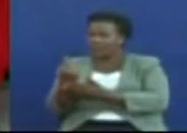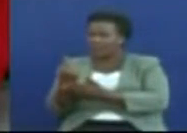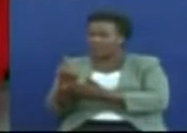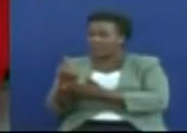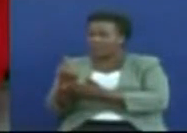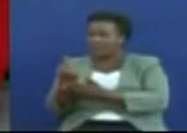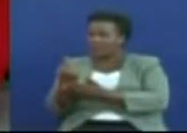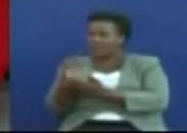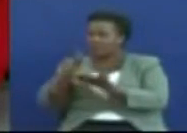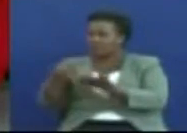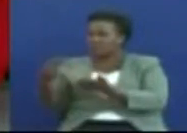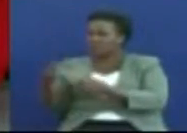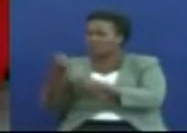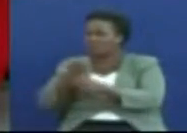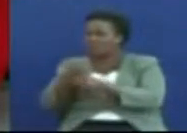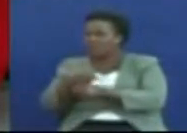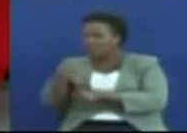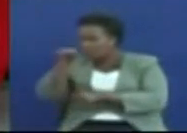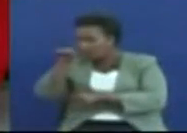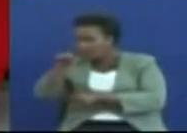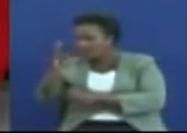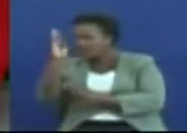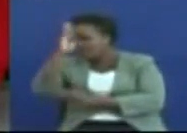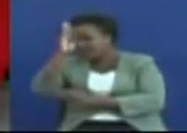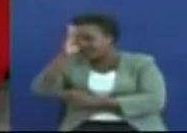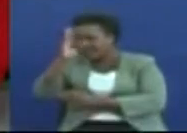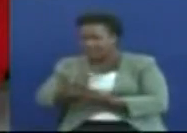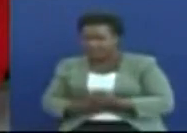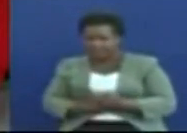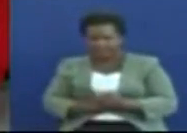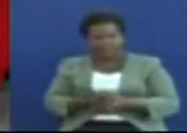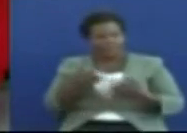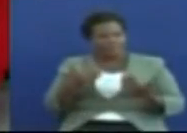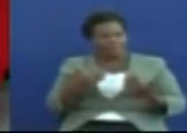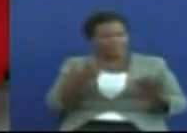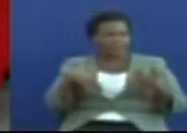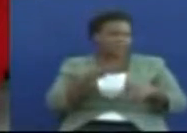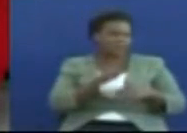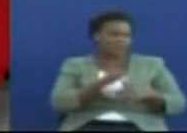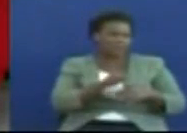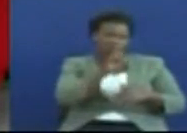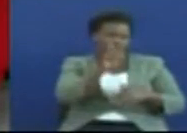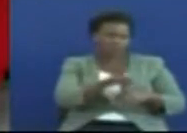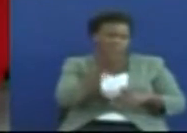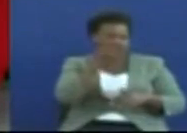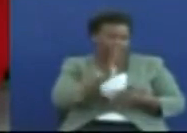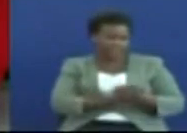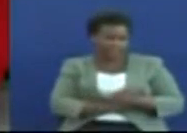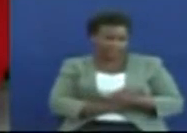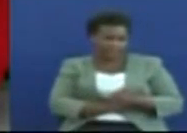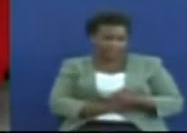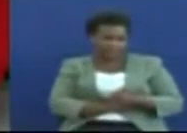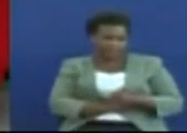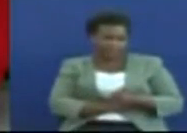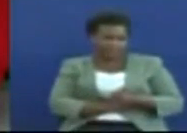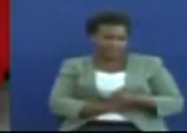uke ndio MTU awe kelwa mahakam Sasa nenda kuiz serikali serikali Kama Imes kilio cha